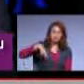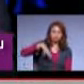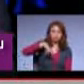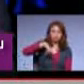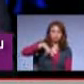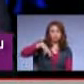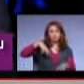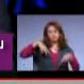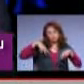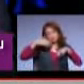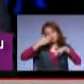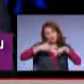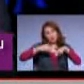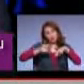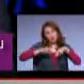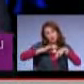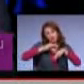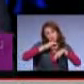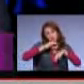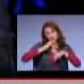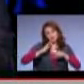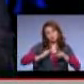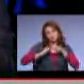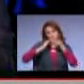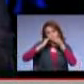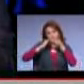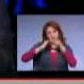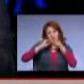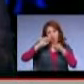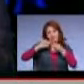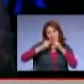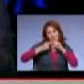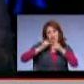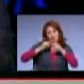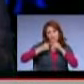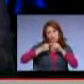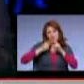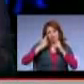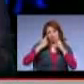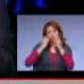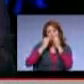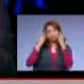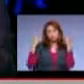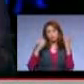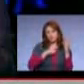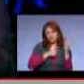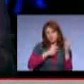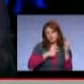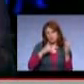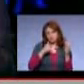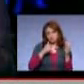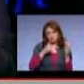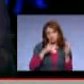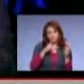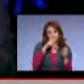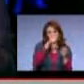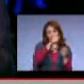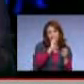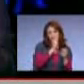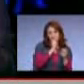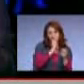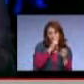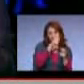لله جمعية رسالة نور على نور لمؤسسة الإعلامي الراحل أحمد فراج قدروا يعملوا العملية بالاشتراك مع واحد من